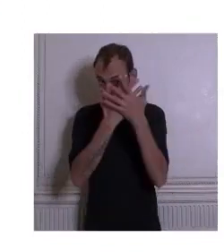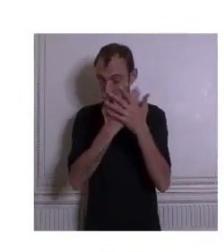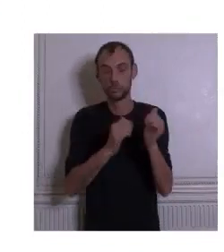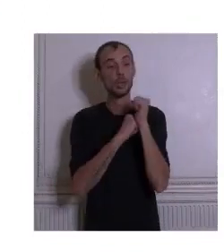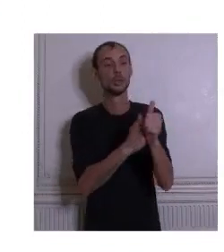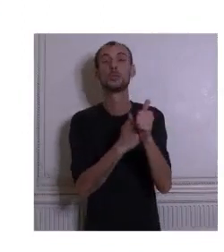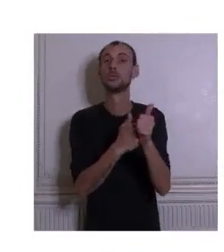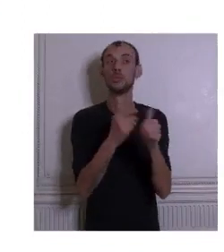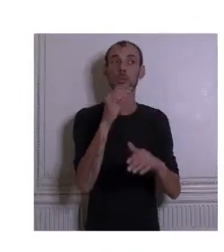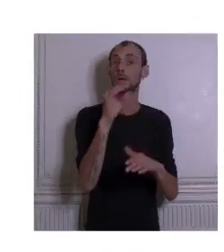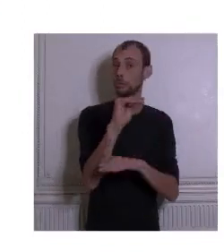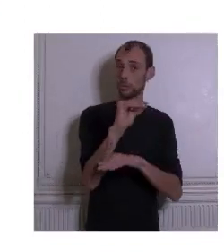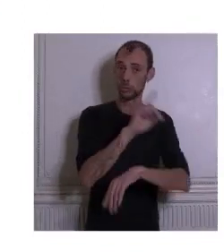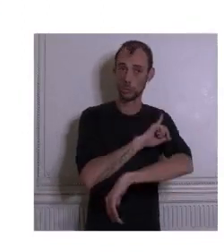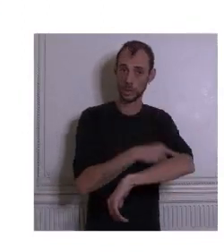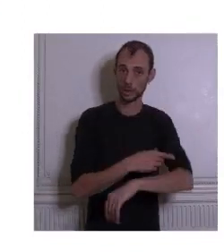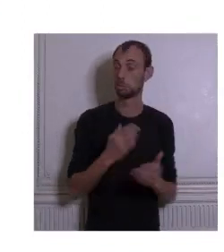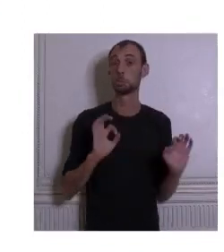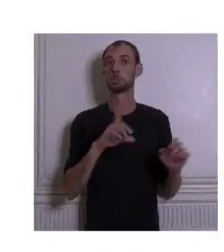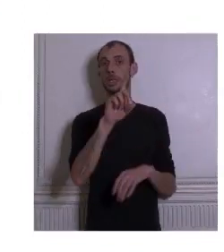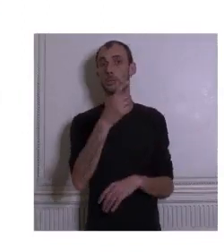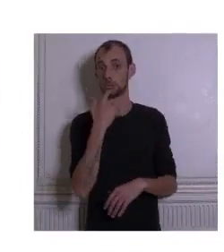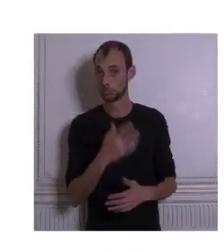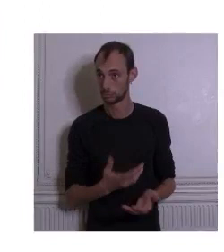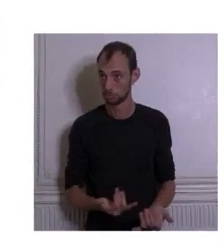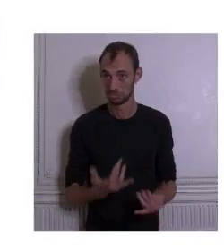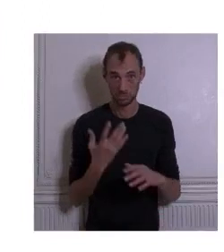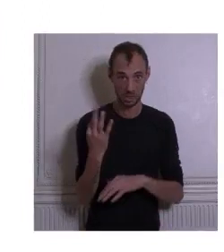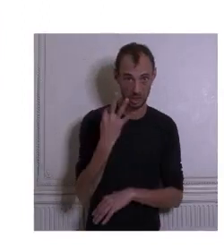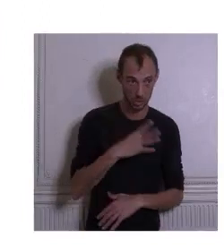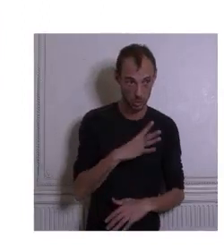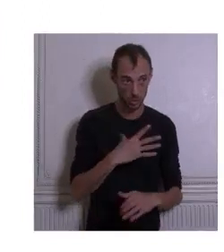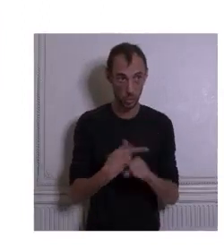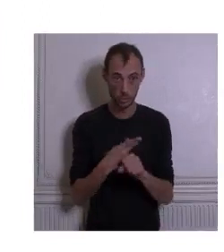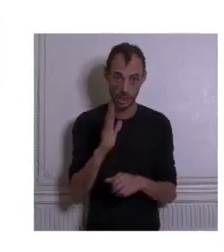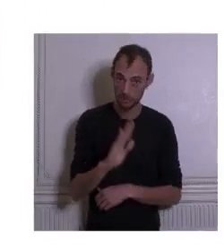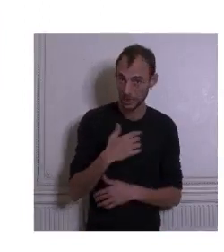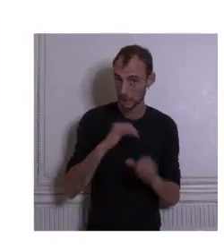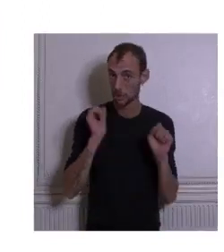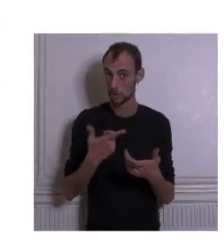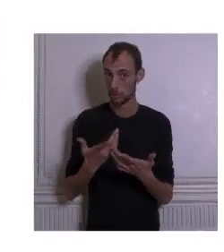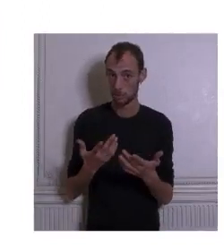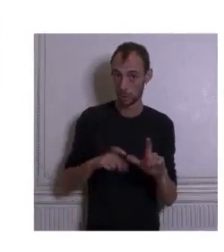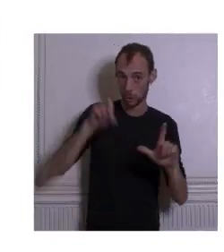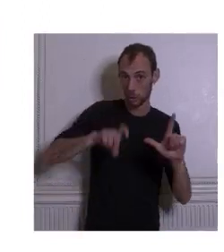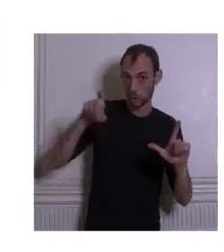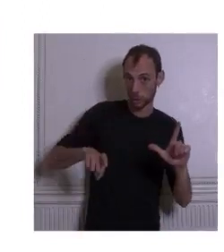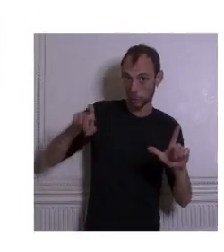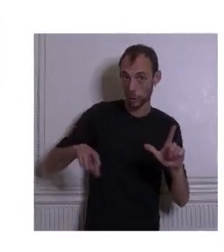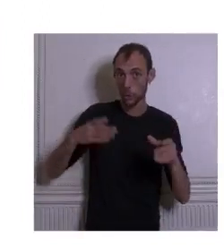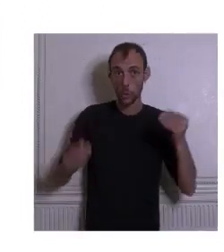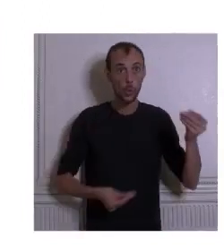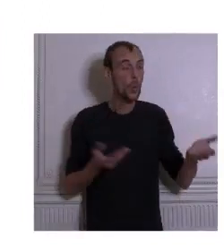Tout à fait. Alors, ma chère collègue, à chaque conseil municipal, on glisse toujours deux ou trois choses pour vous